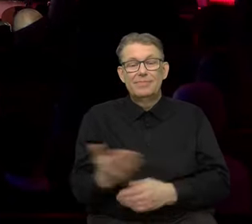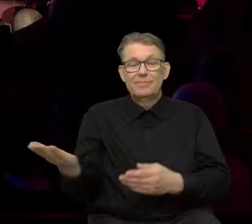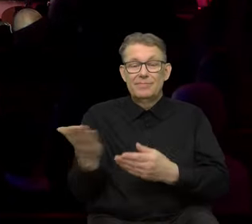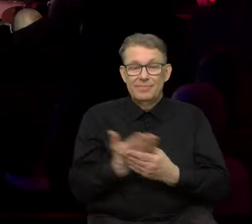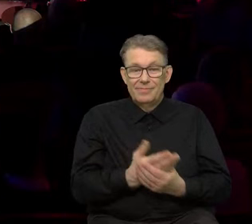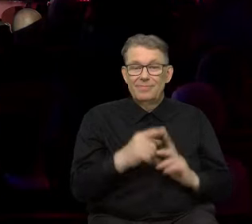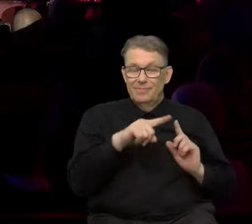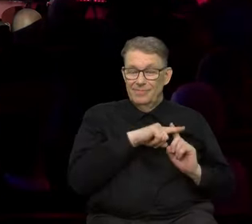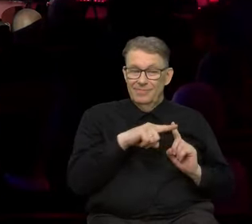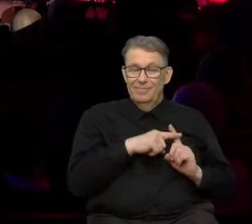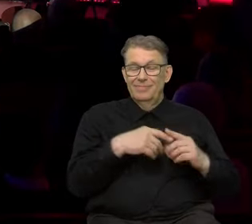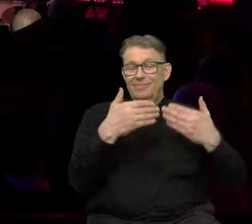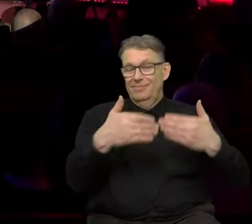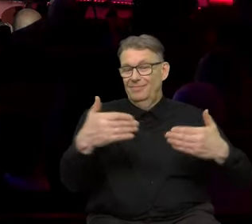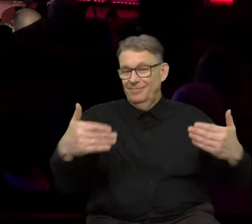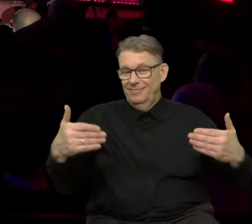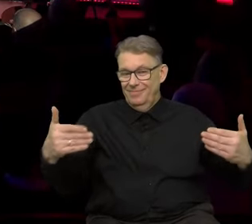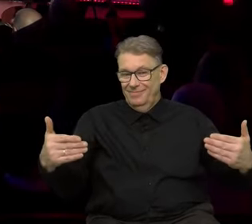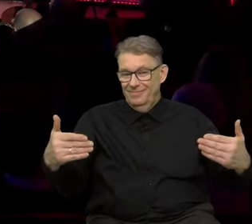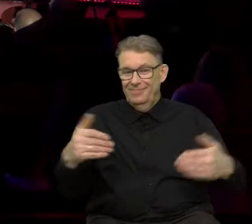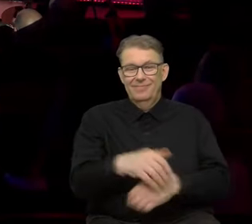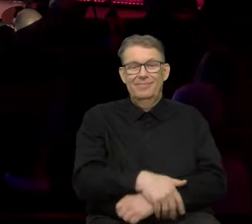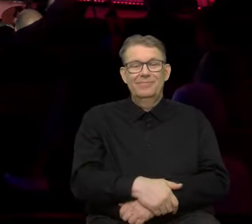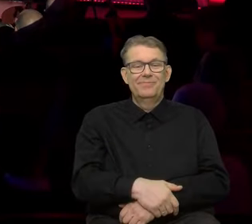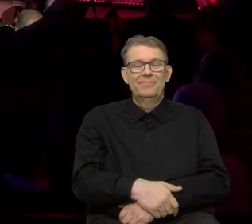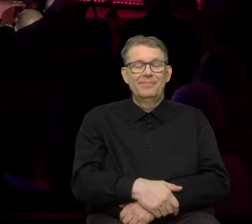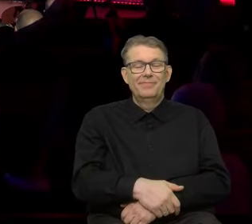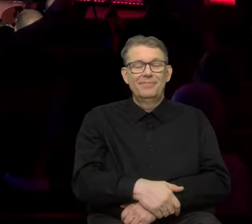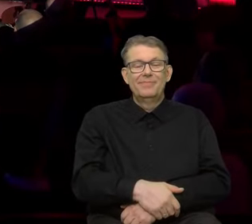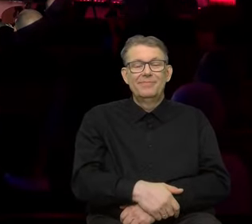Zapraszamy harcerzy na scenę.